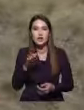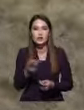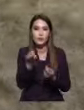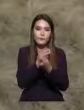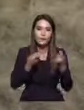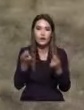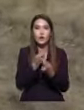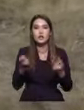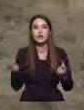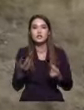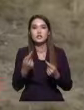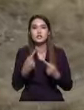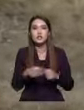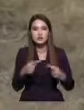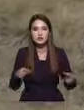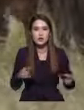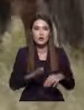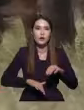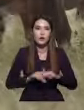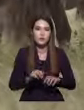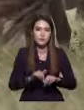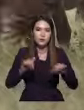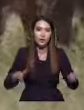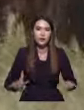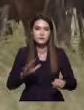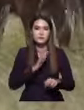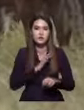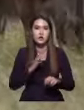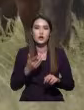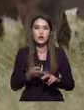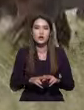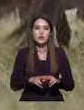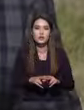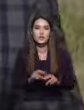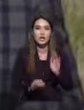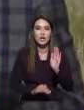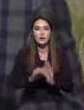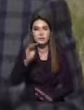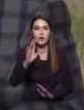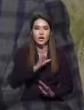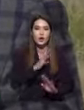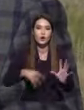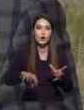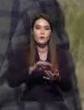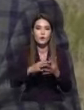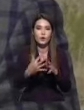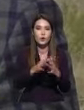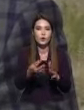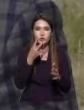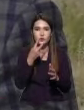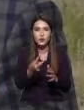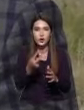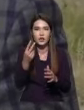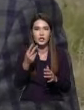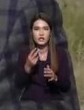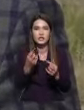мен жылқысын өсіруді қолға алған. Малға сондай құштарлығым бала кезімде бүкіл ауылдың қой ешкісін сиырын түгі жатқа